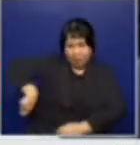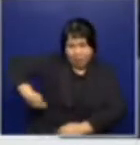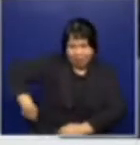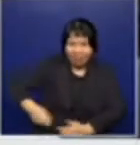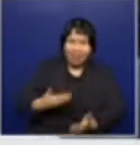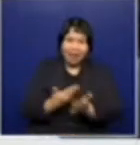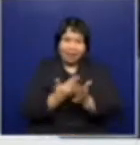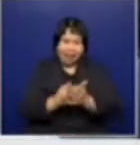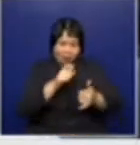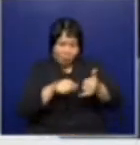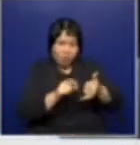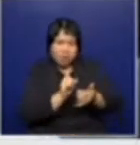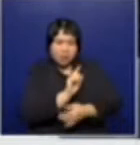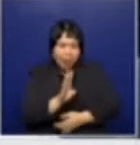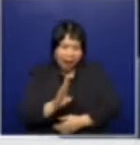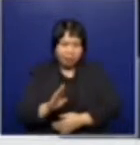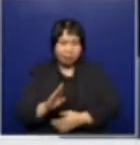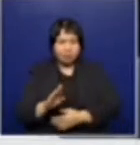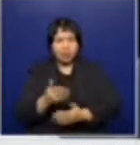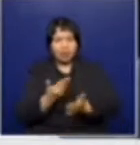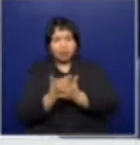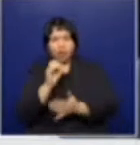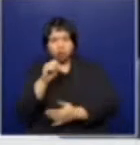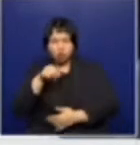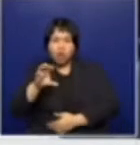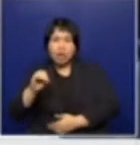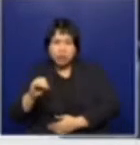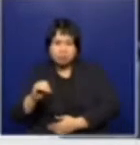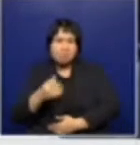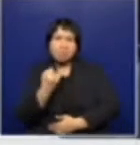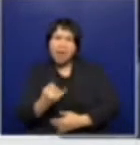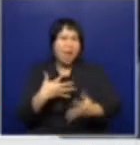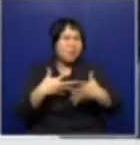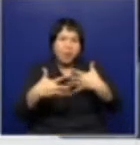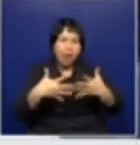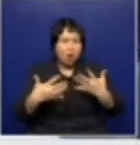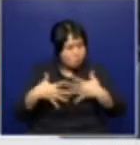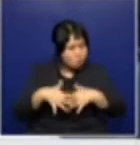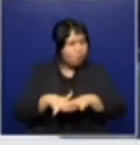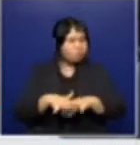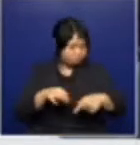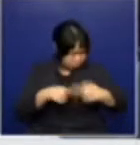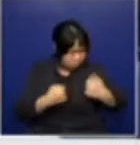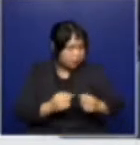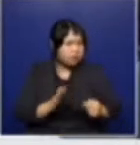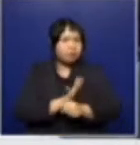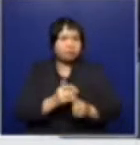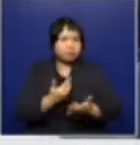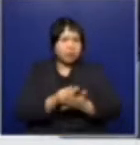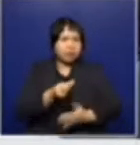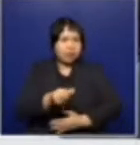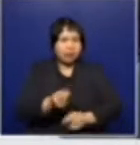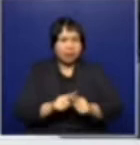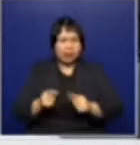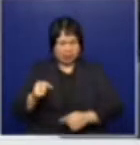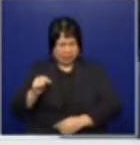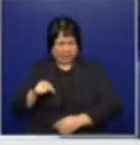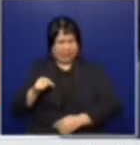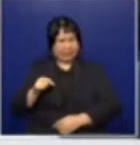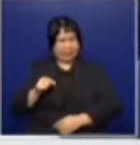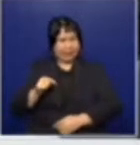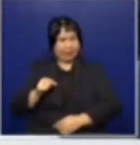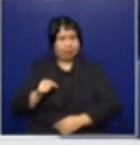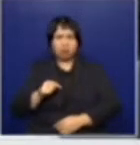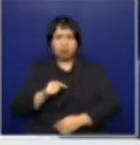ตังค์แพ้ก็ภูมิใจมีส่วนร่วมจ่ายแต่เรื่องนี้เขาเอง